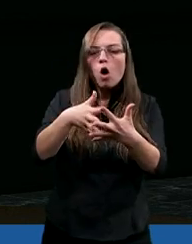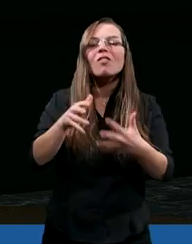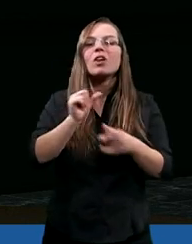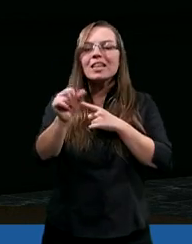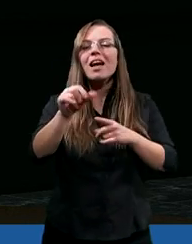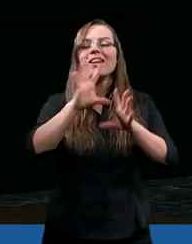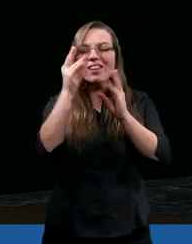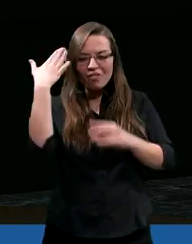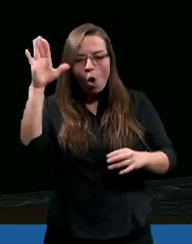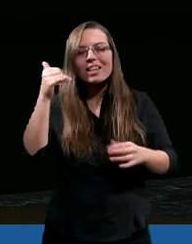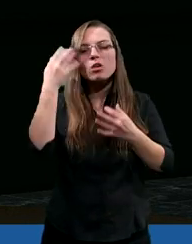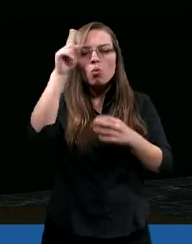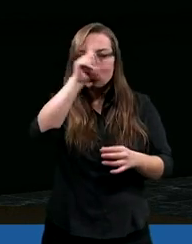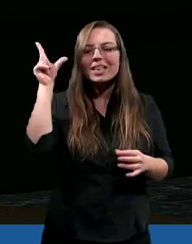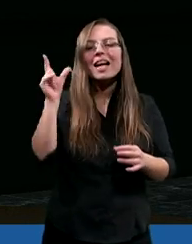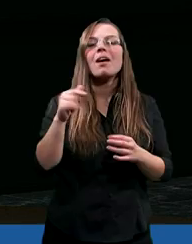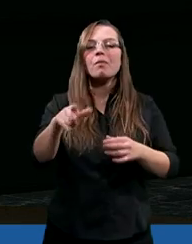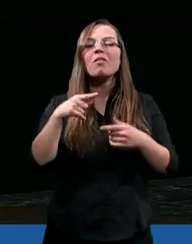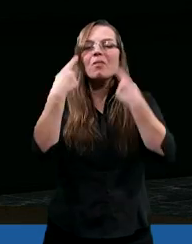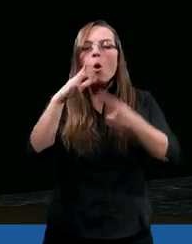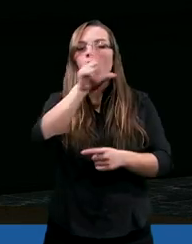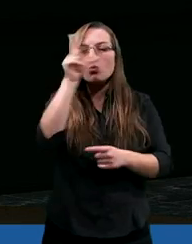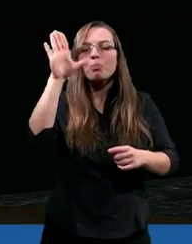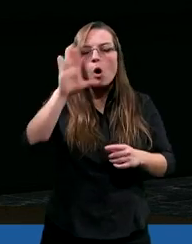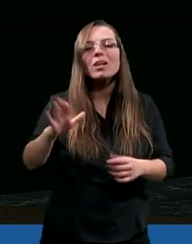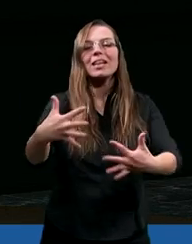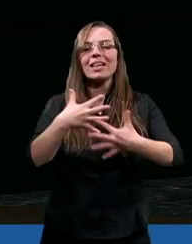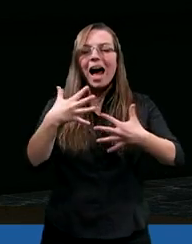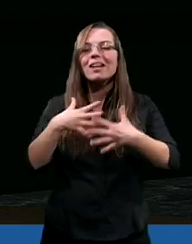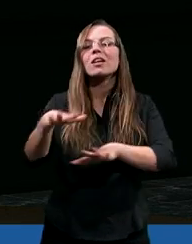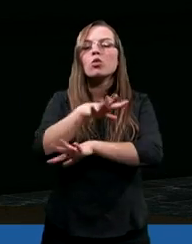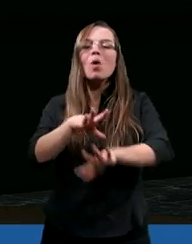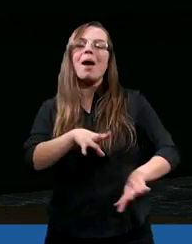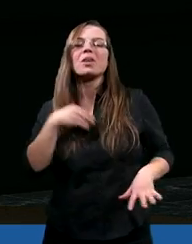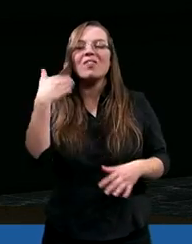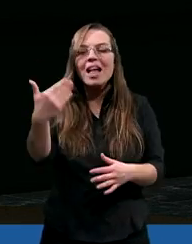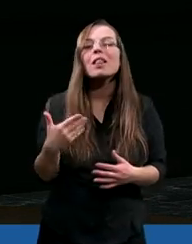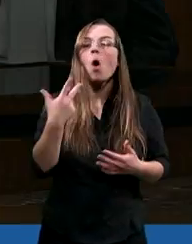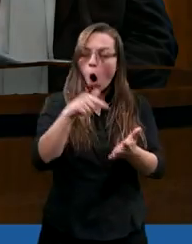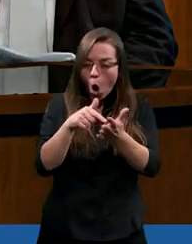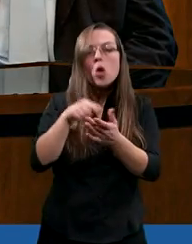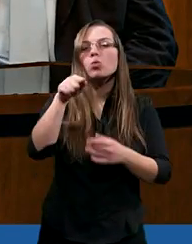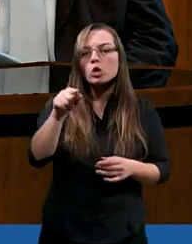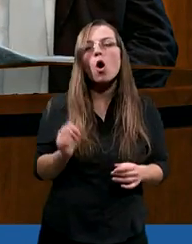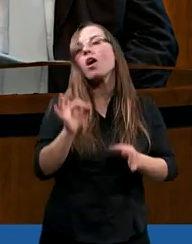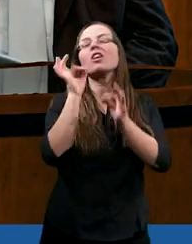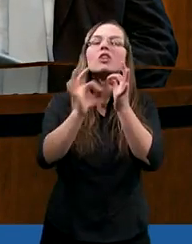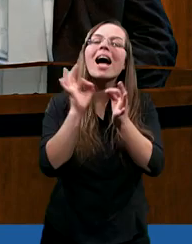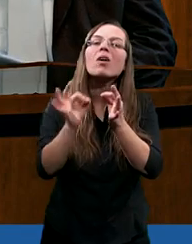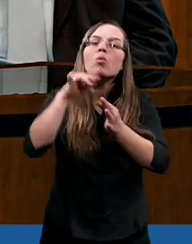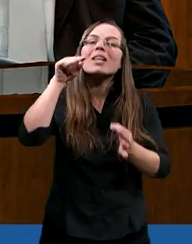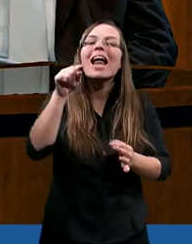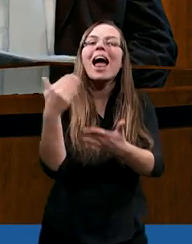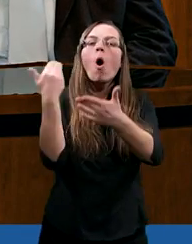nigdy z woli ludzkiej, lecz wypowiadali je ludzie Boży natchnieni Duchem Świętym. Tak jest. I szczególnie te